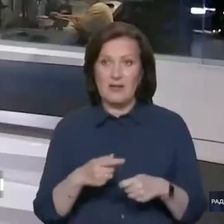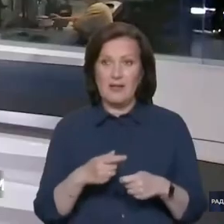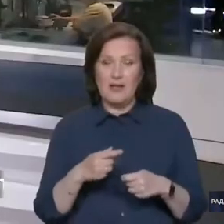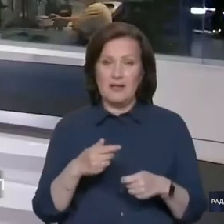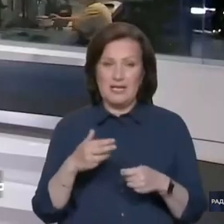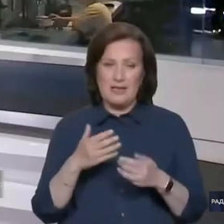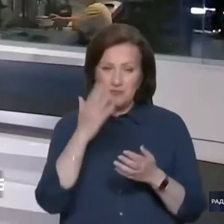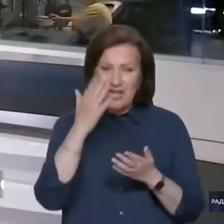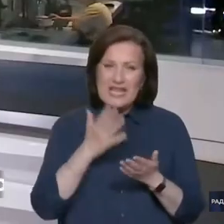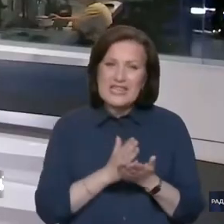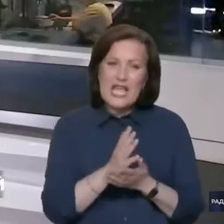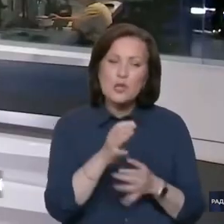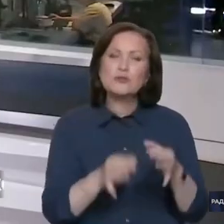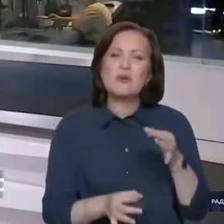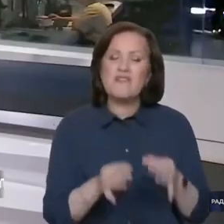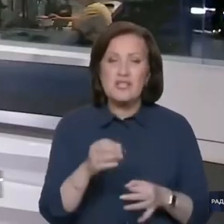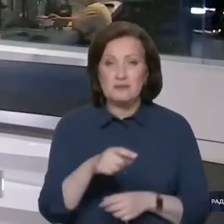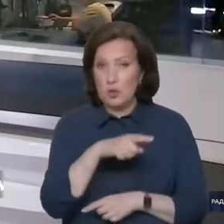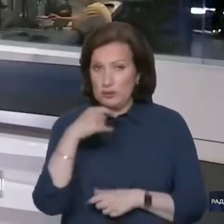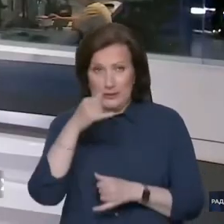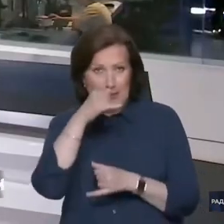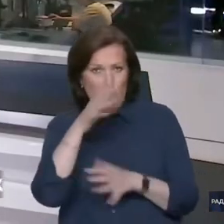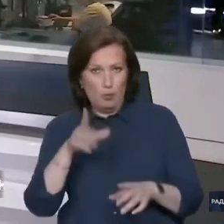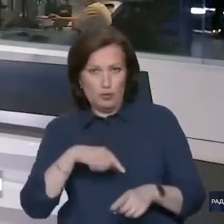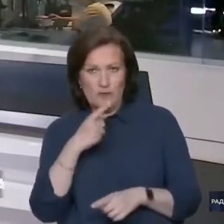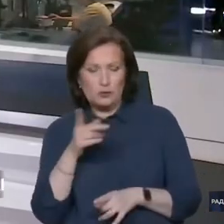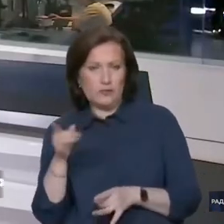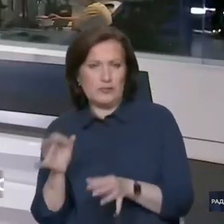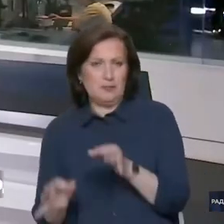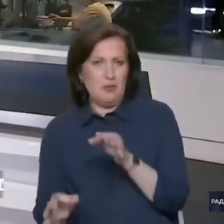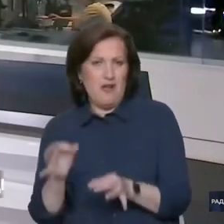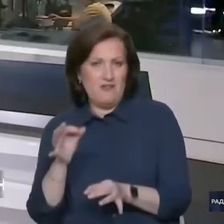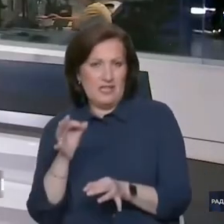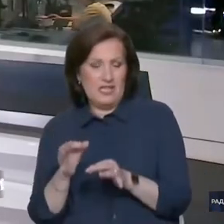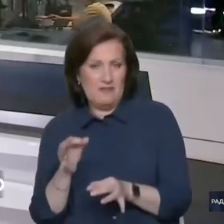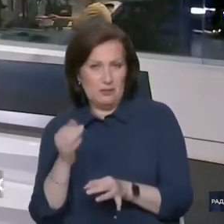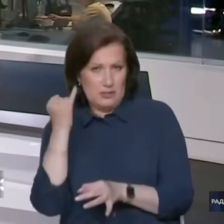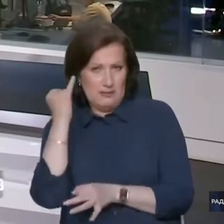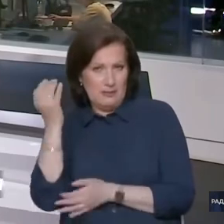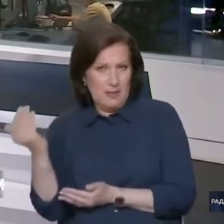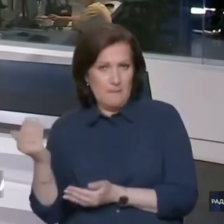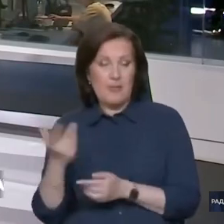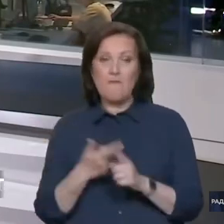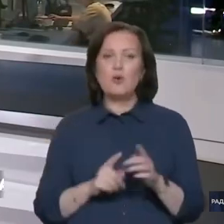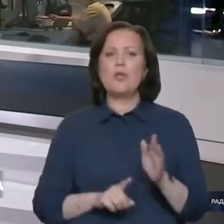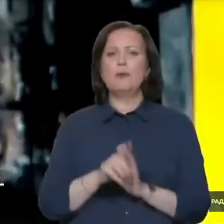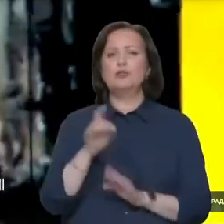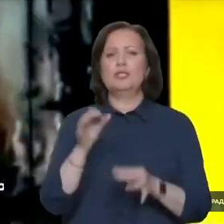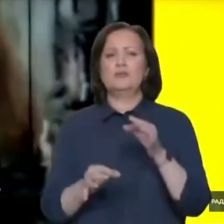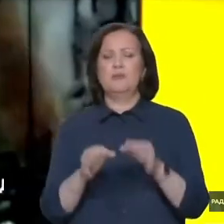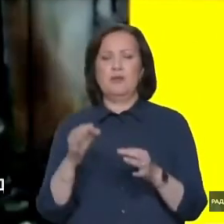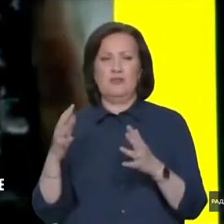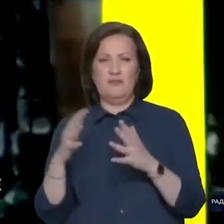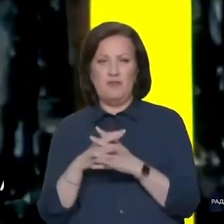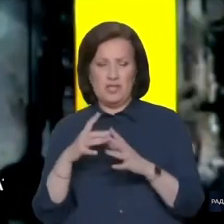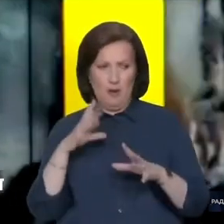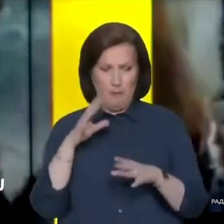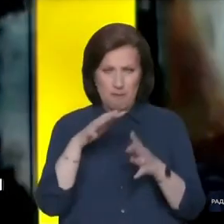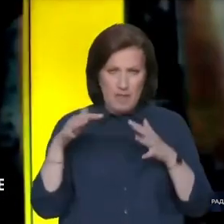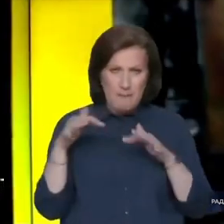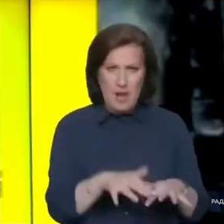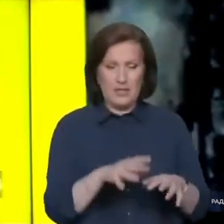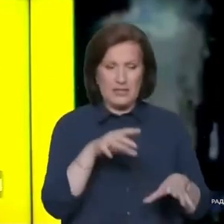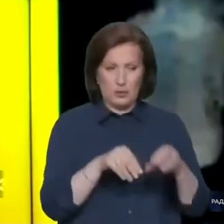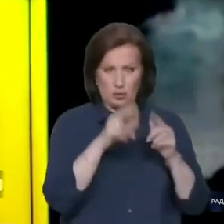ідею справедливості. Угу. Росія не може говорити, що вона продає ідею справедливості. Вона почала несправедливу війну. Вона напала на сусідню